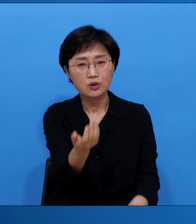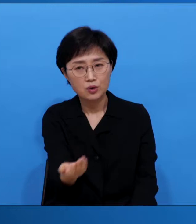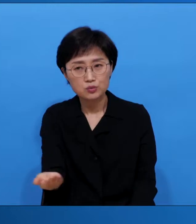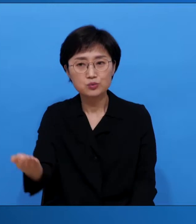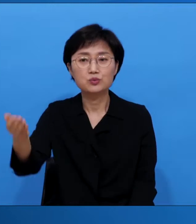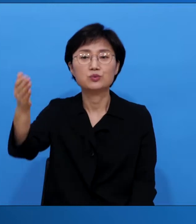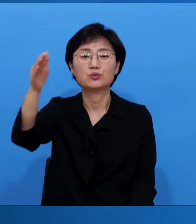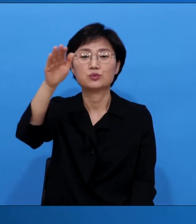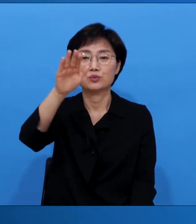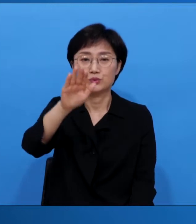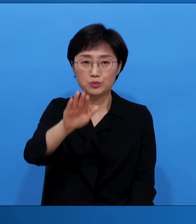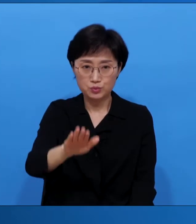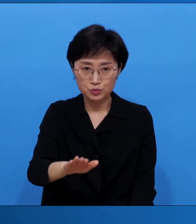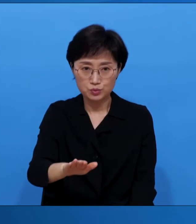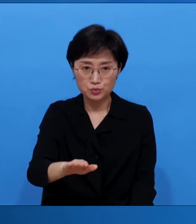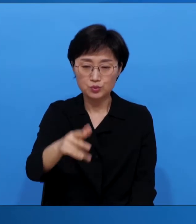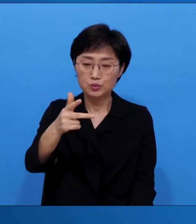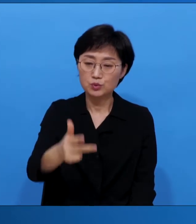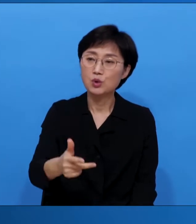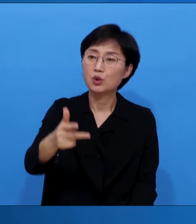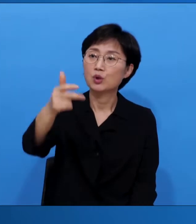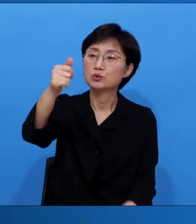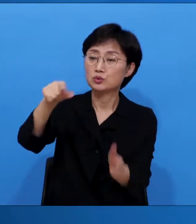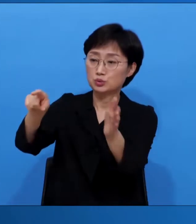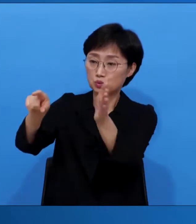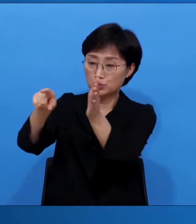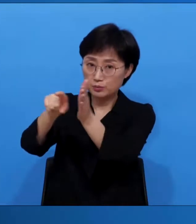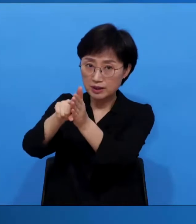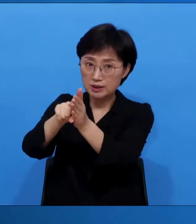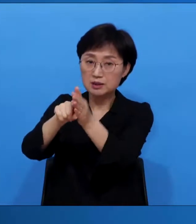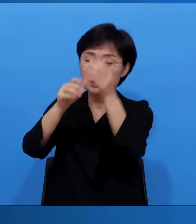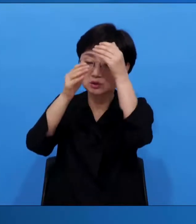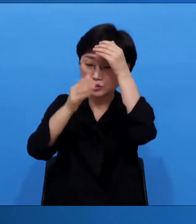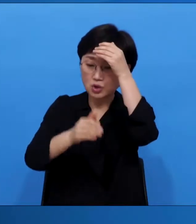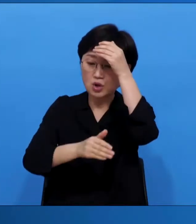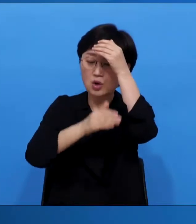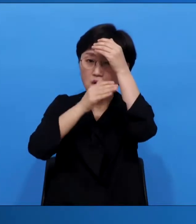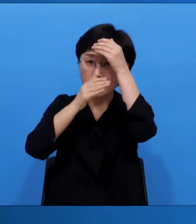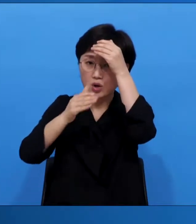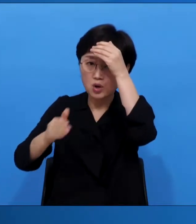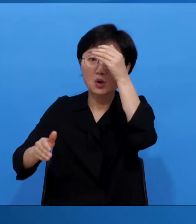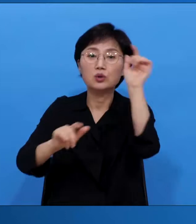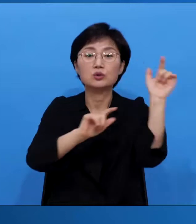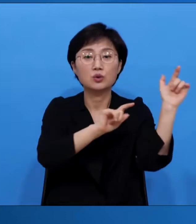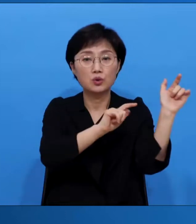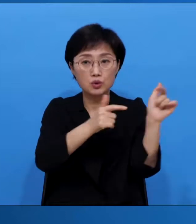외쳐 울어도 주 믿는